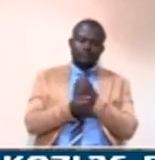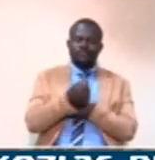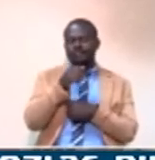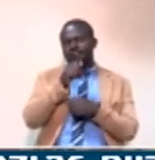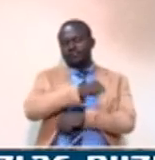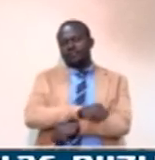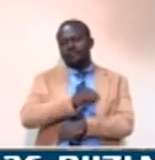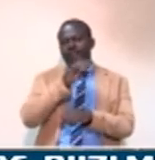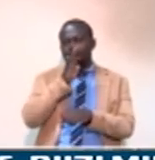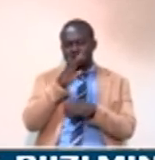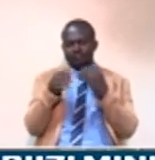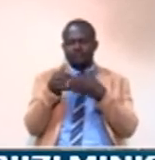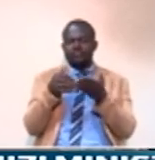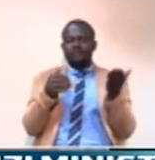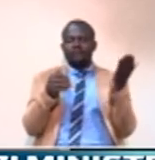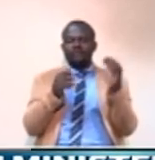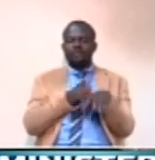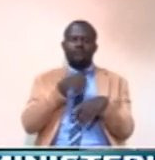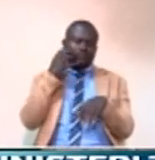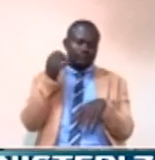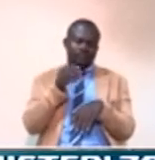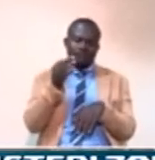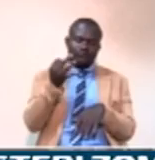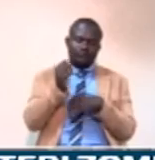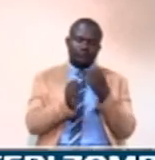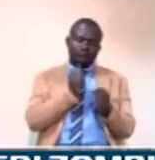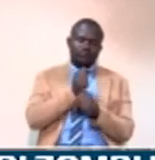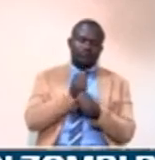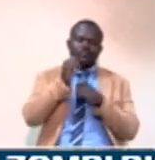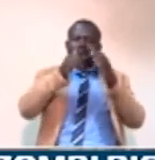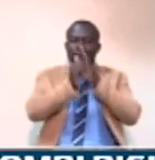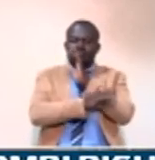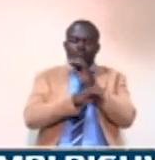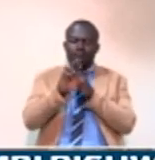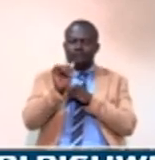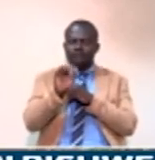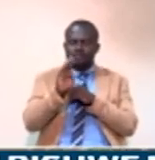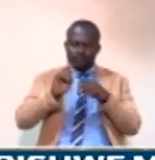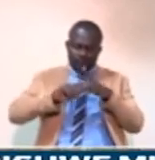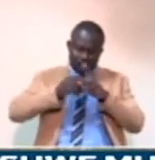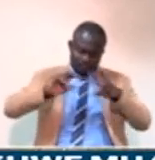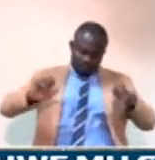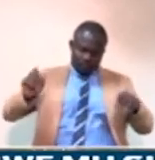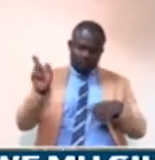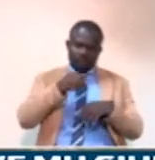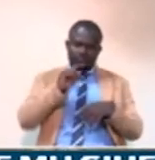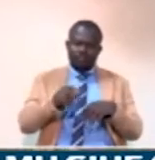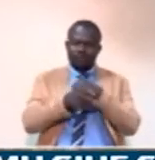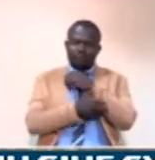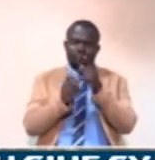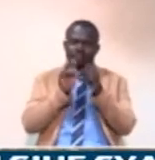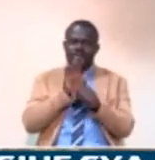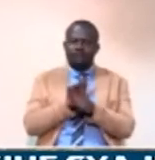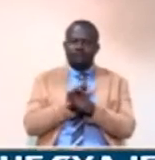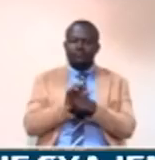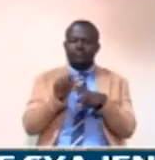bari bategereje impamyabumenyi, ubwo mu kwezi kwa gatatu k'uyu mwaka urwego rw'igihugu rw'ubugenzacyaha rwatangiraga iperereza ku byaha by'uburiganya